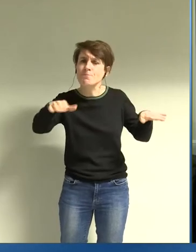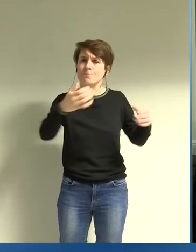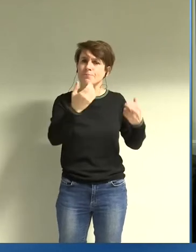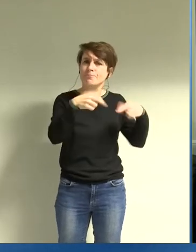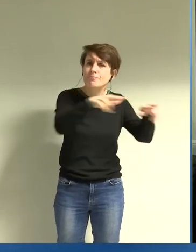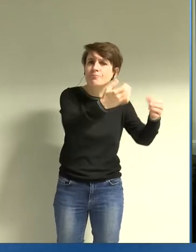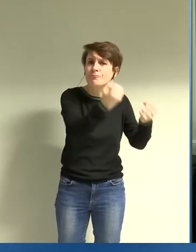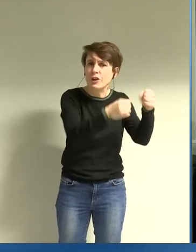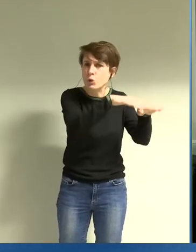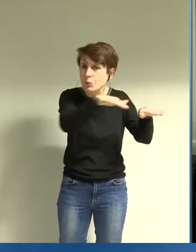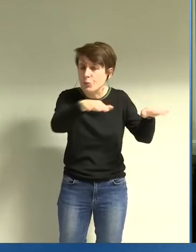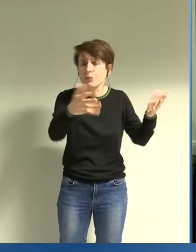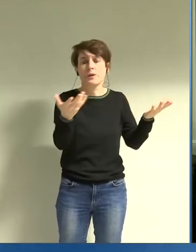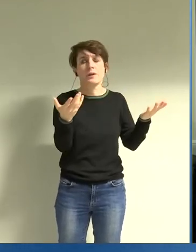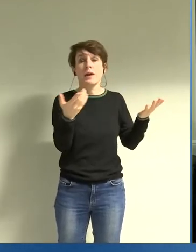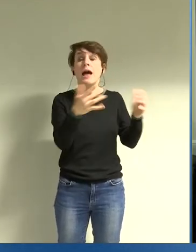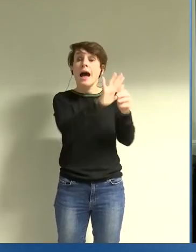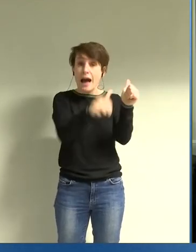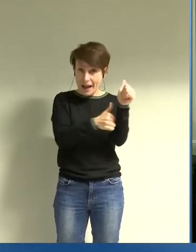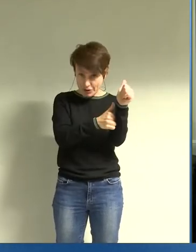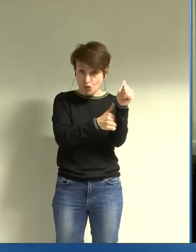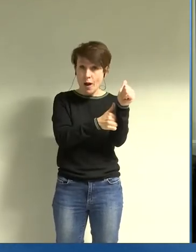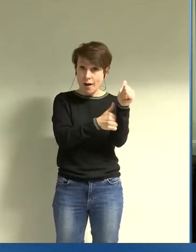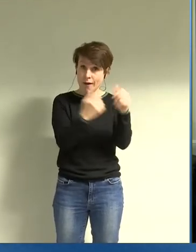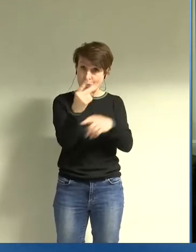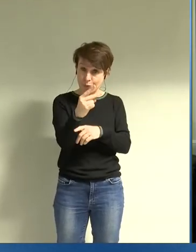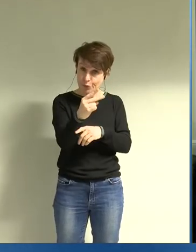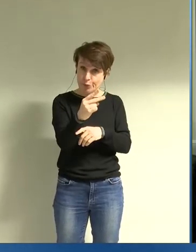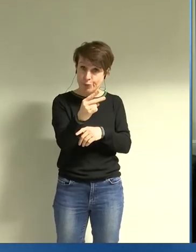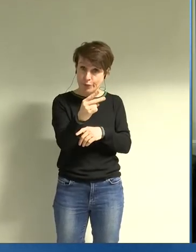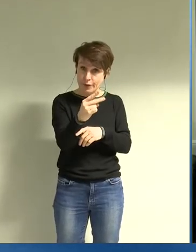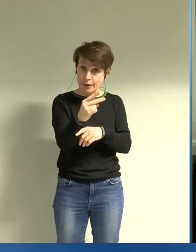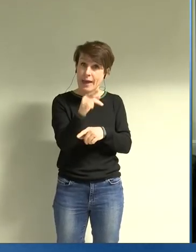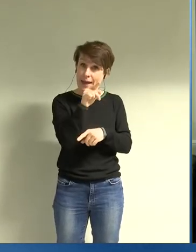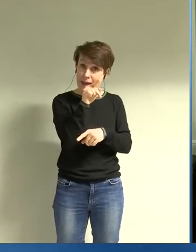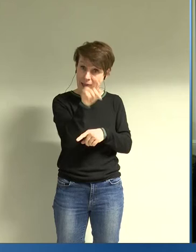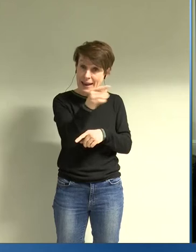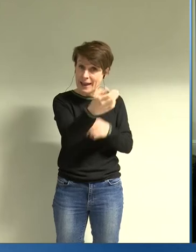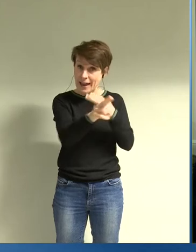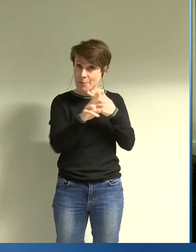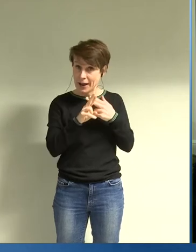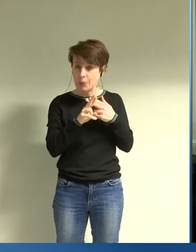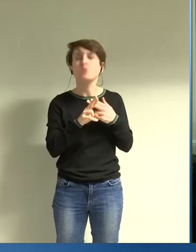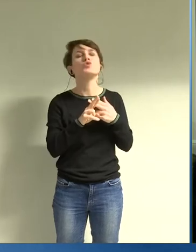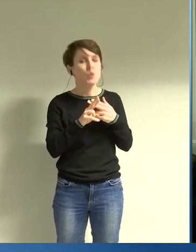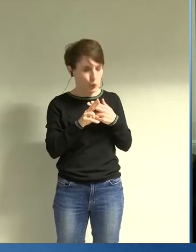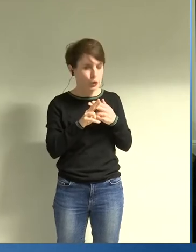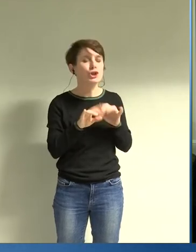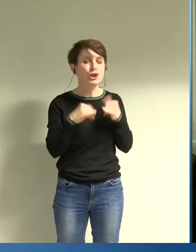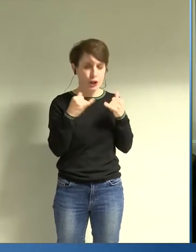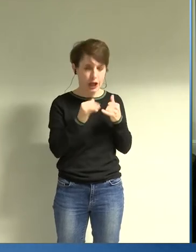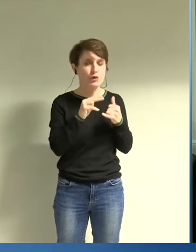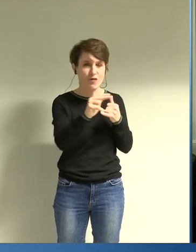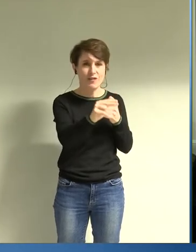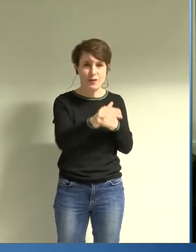dernier conseil mam a encore répondu qu'elle était programmée les habitants nous écrivent encore cette semaine